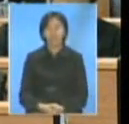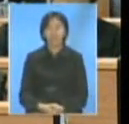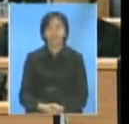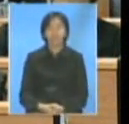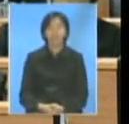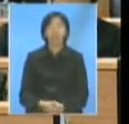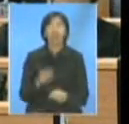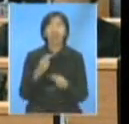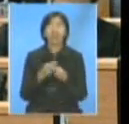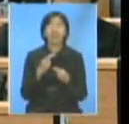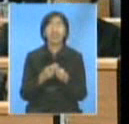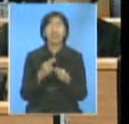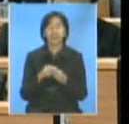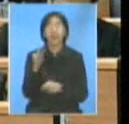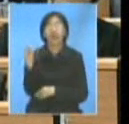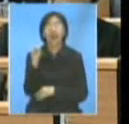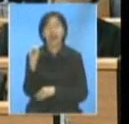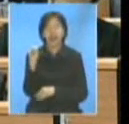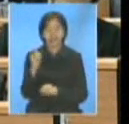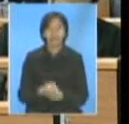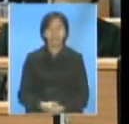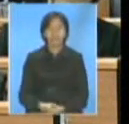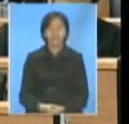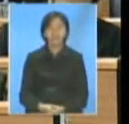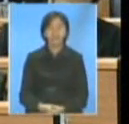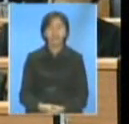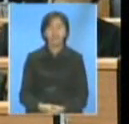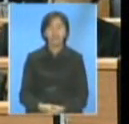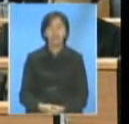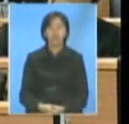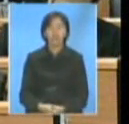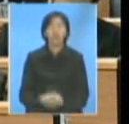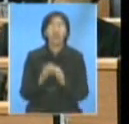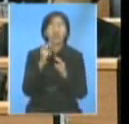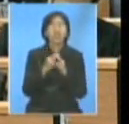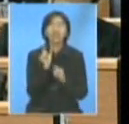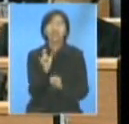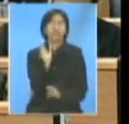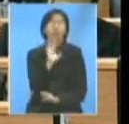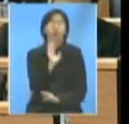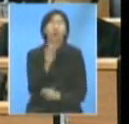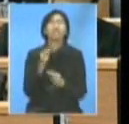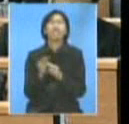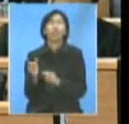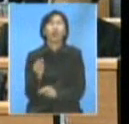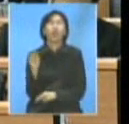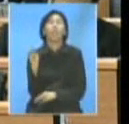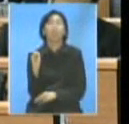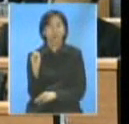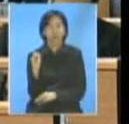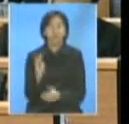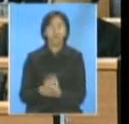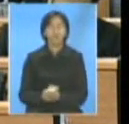ขอใช้ชื่อว่าหมอม้าเพราะเป็นบุคคลที่3ครับท่านประธานท่านประธานฮะผมขอ